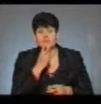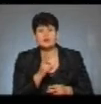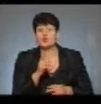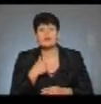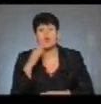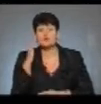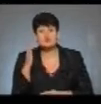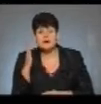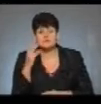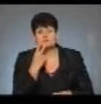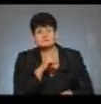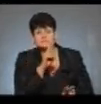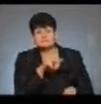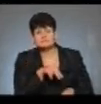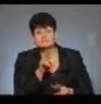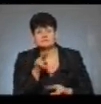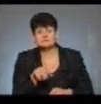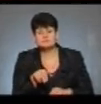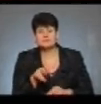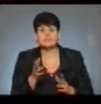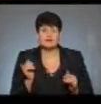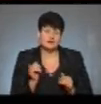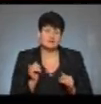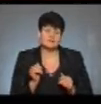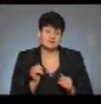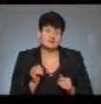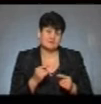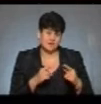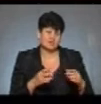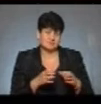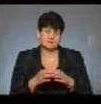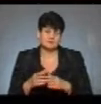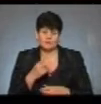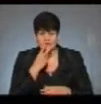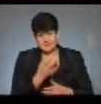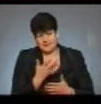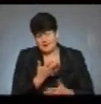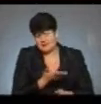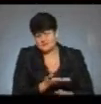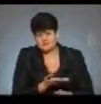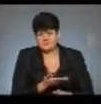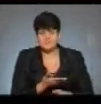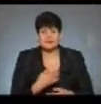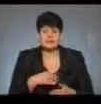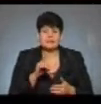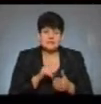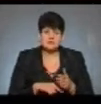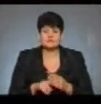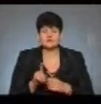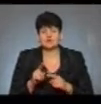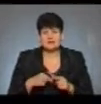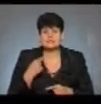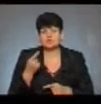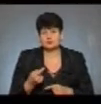проголосував, та інших фракціях подивитися, і все буде ясно. Надіємося, що на